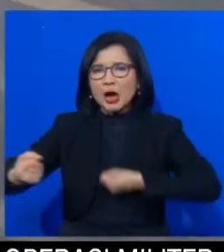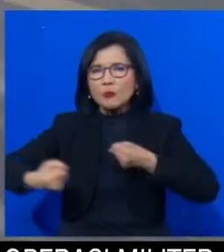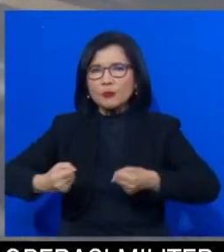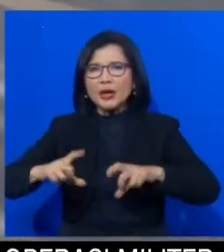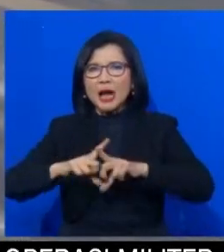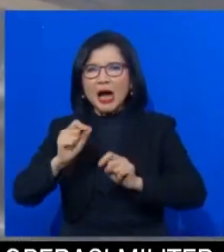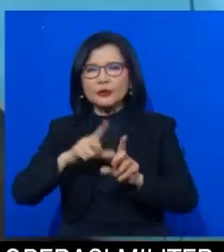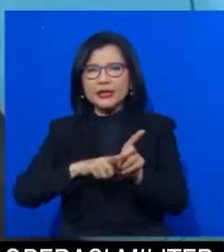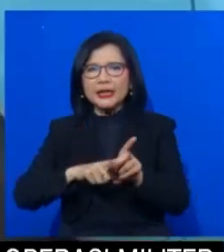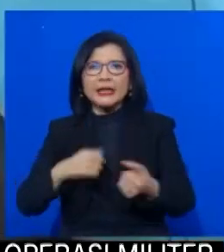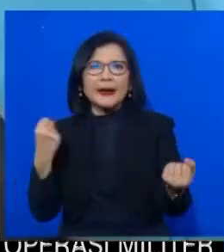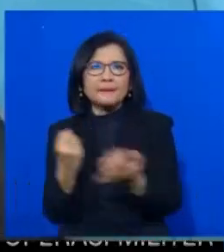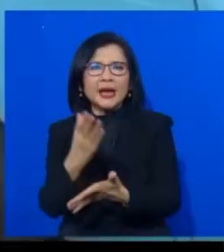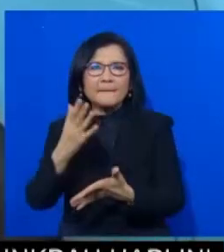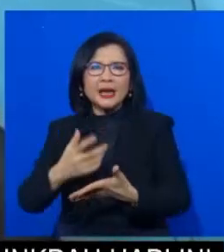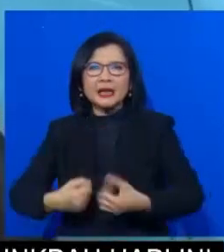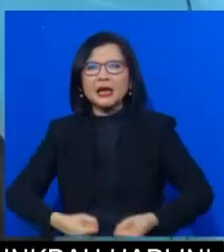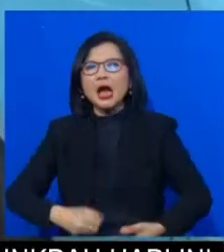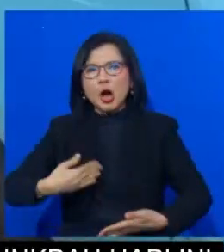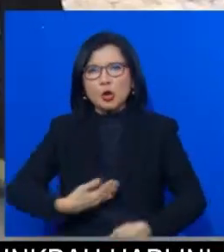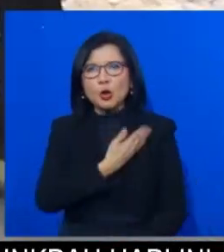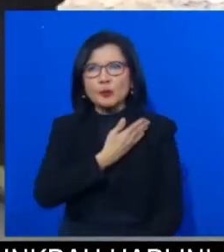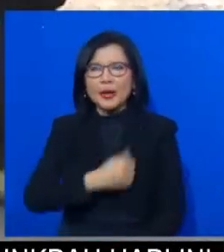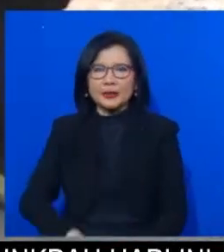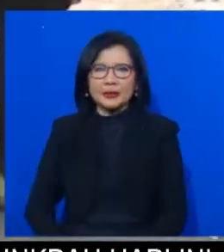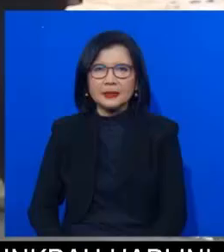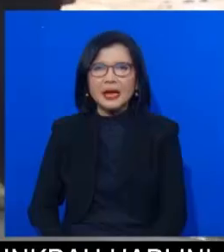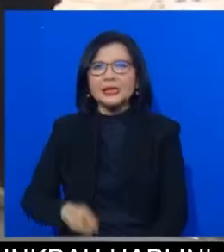diduga menabrak korban, satu unit angkutan kota, Toyota